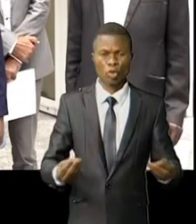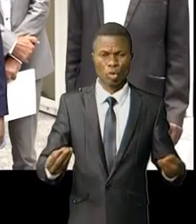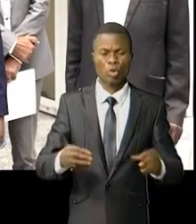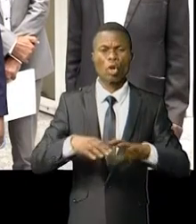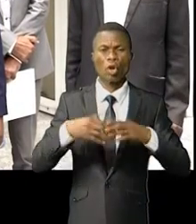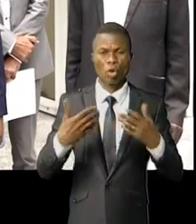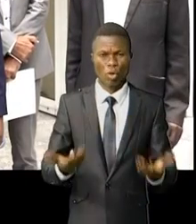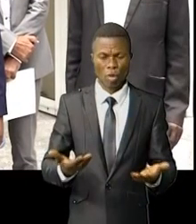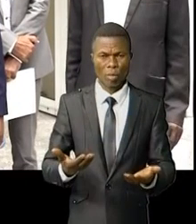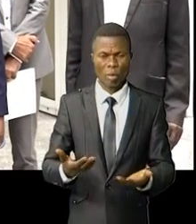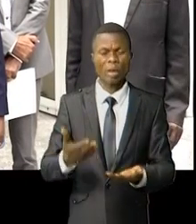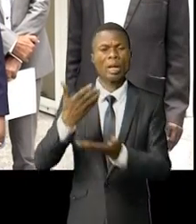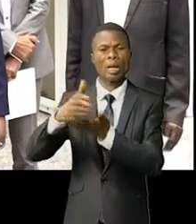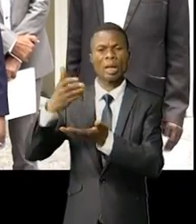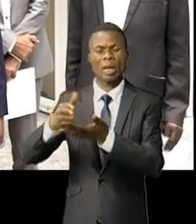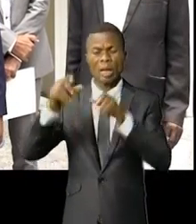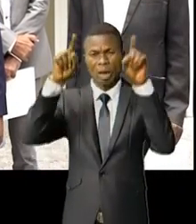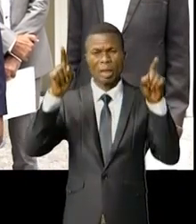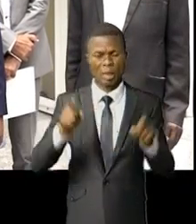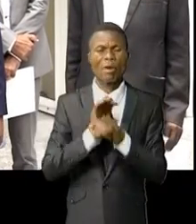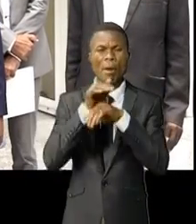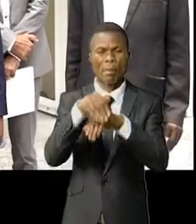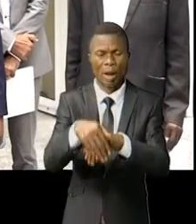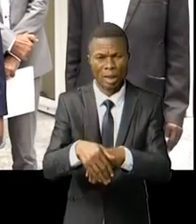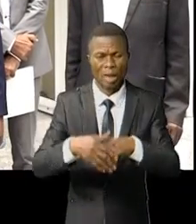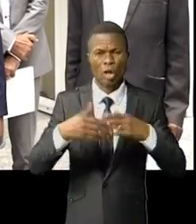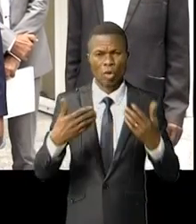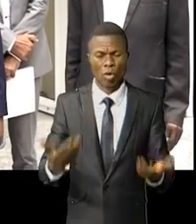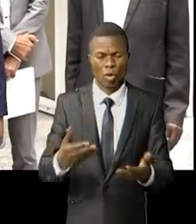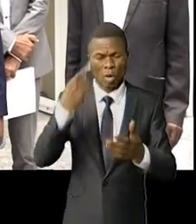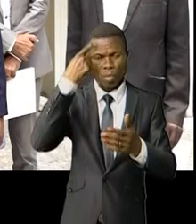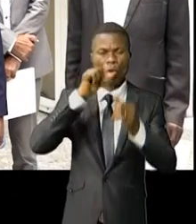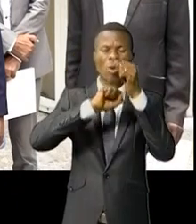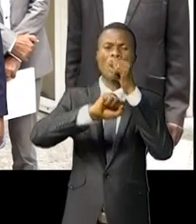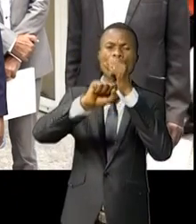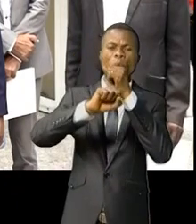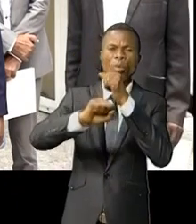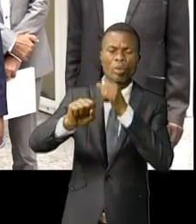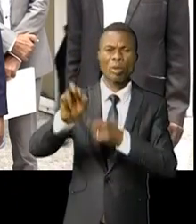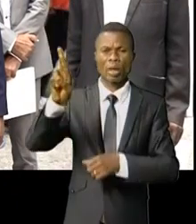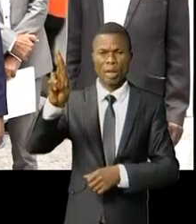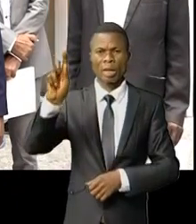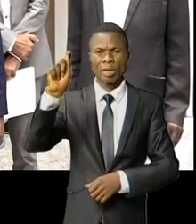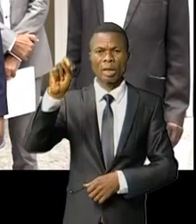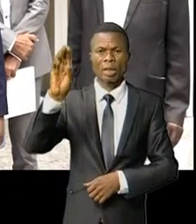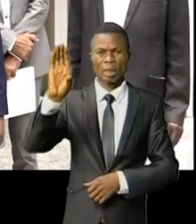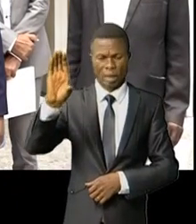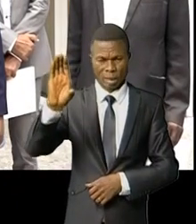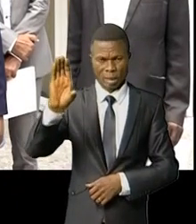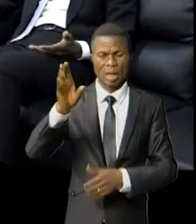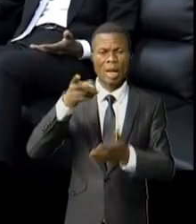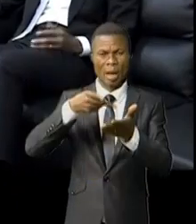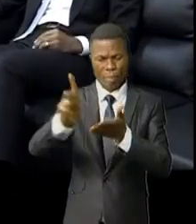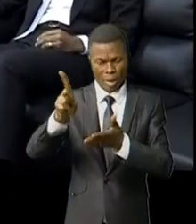les télédistributeurs peuvent contribuer pour la promotion de la RTNC en payant une